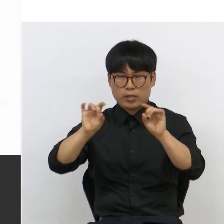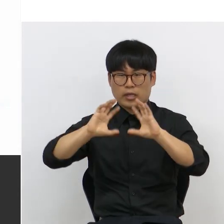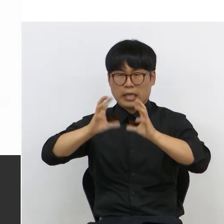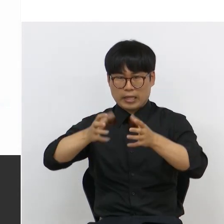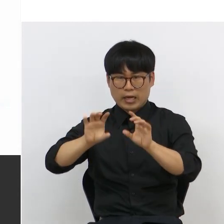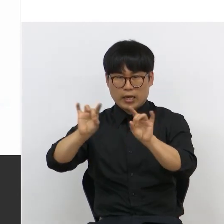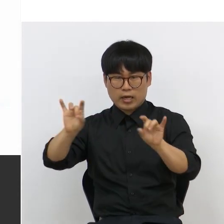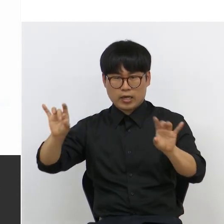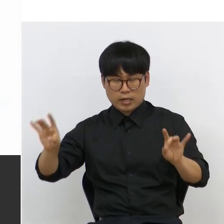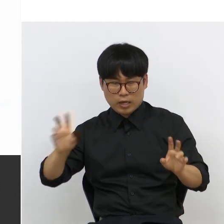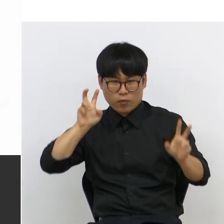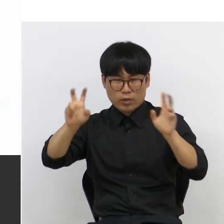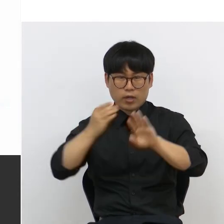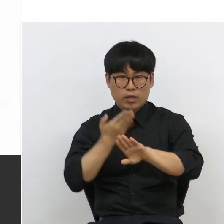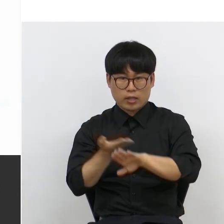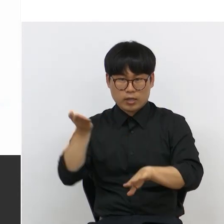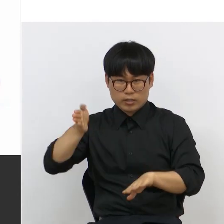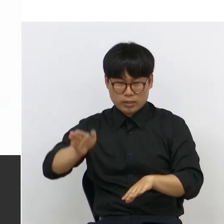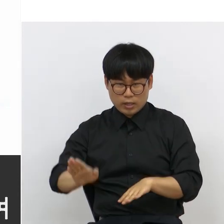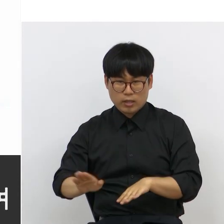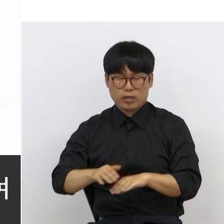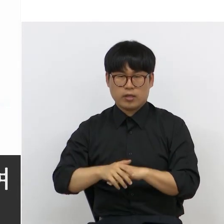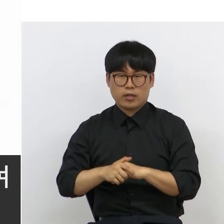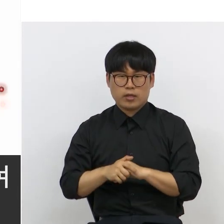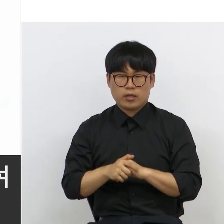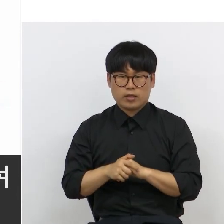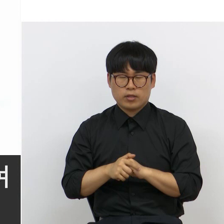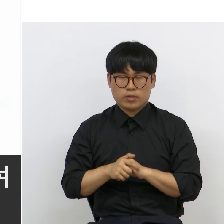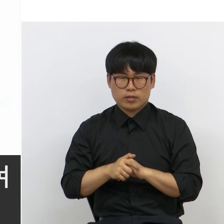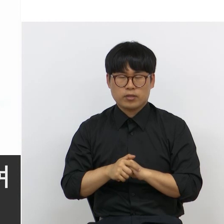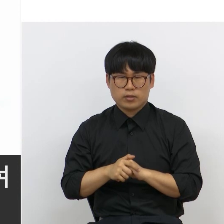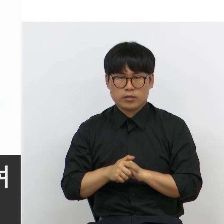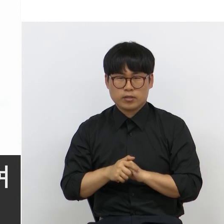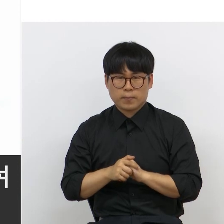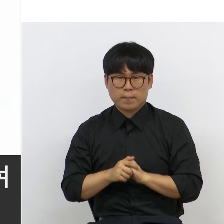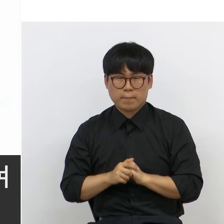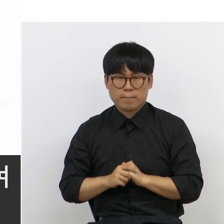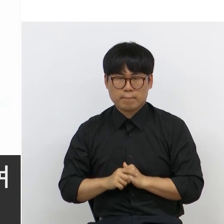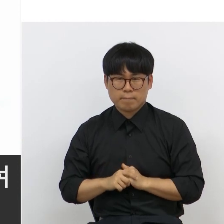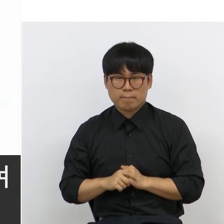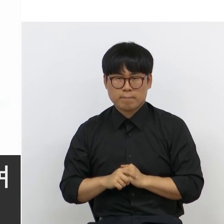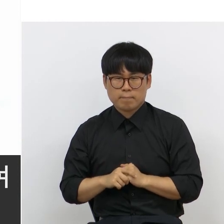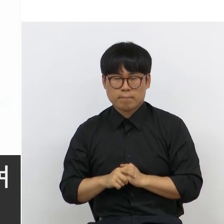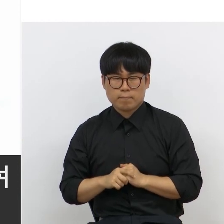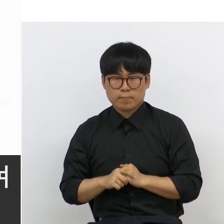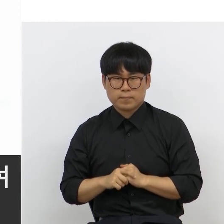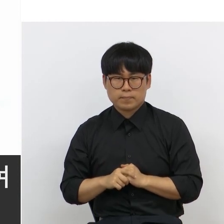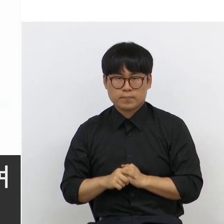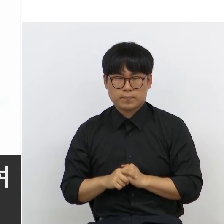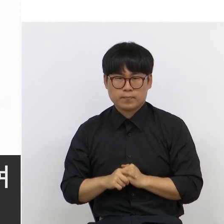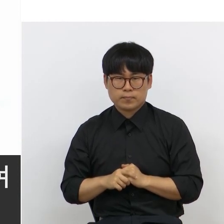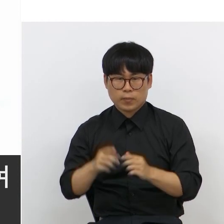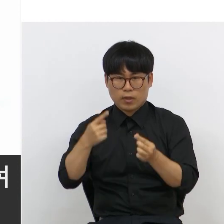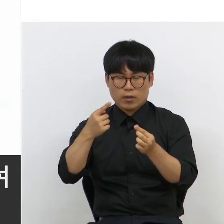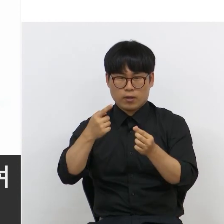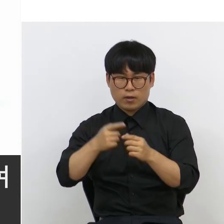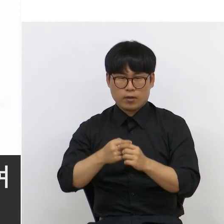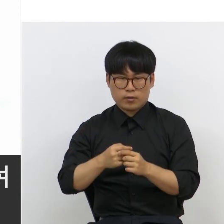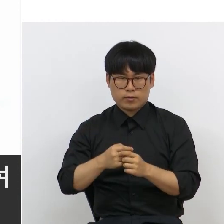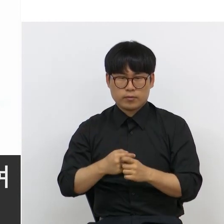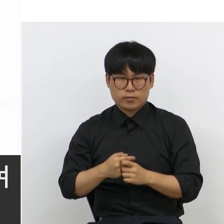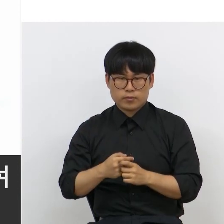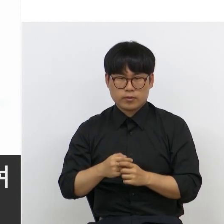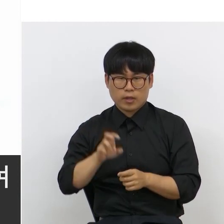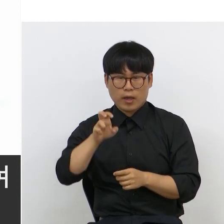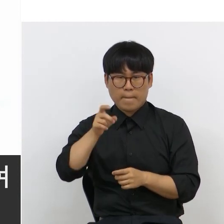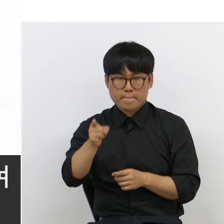유럽, 그다음에 여기는 이제 오티콘이라는 회사, 여기는 이제 AB라는 회사, 어드밴스 바이오닉스 회사가 보면 이런